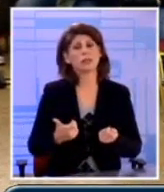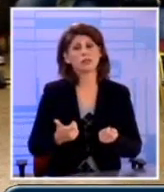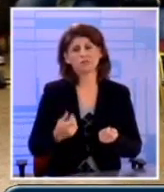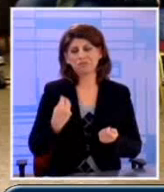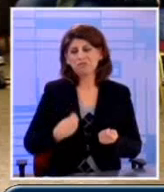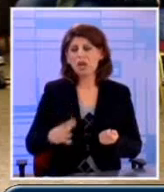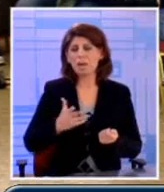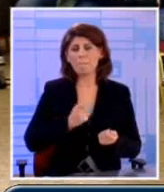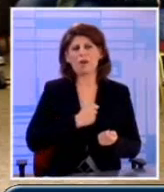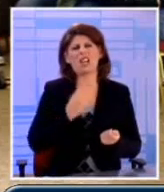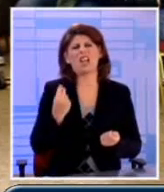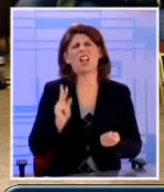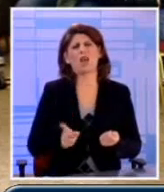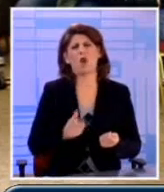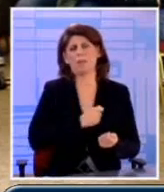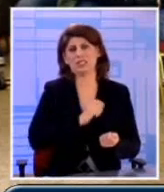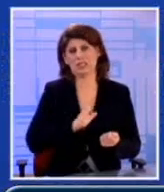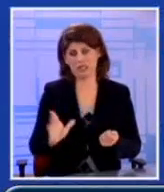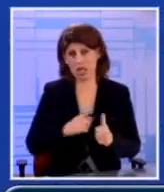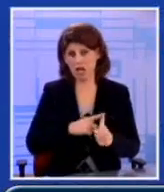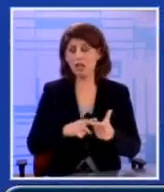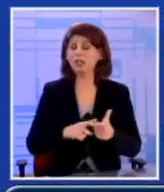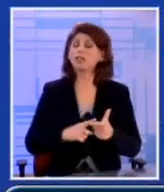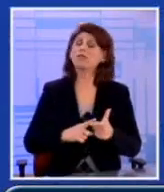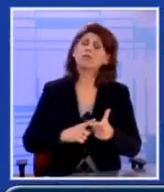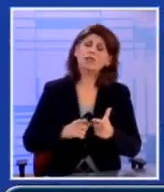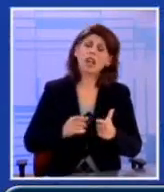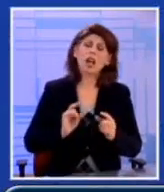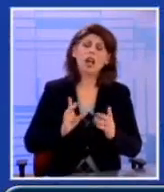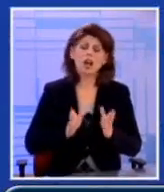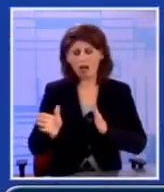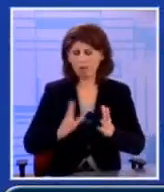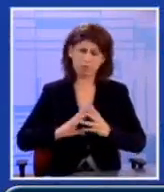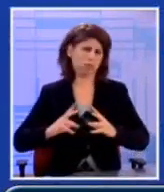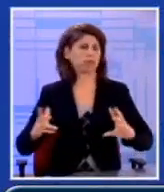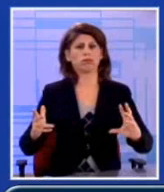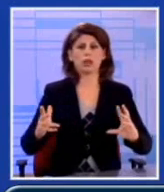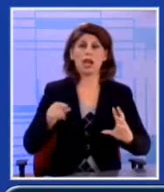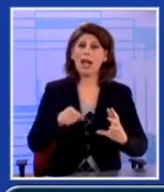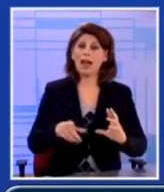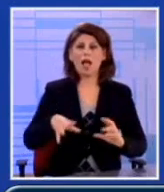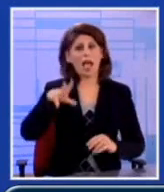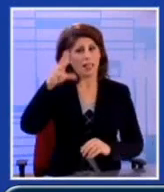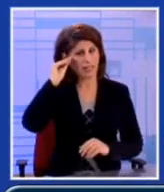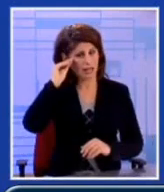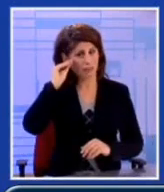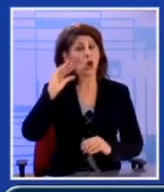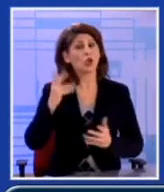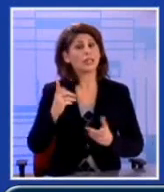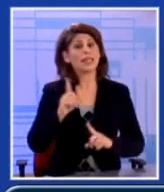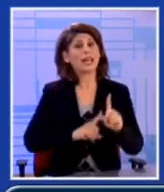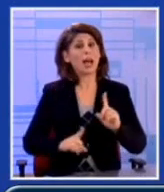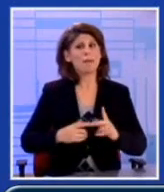κακόπιστα, είναι δε και απολύτως αποπροσανατολιστικά. Είναι αντιληπτό ότι